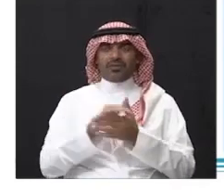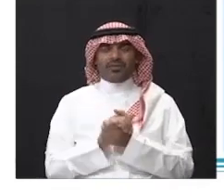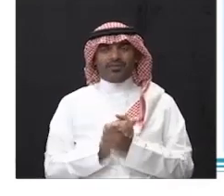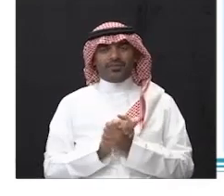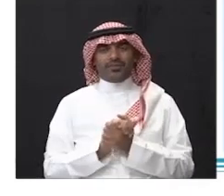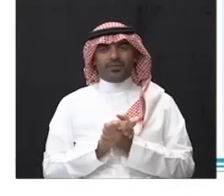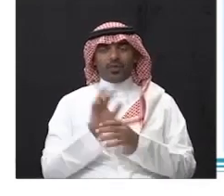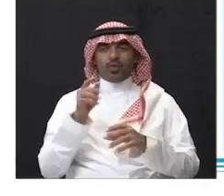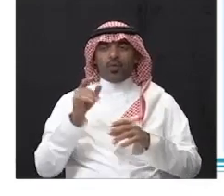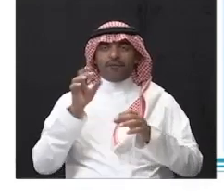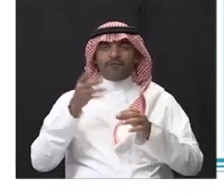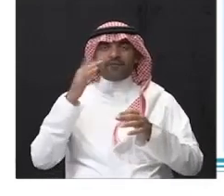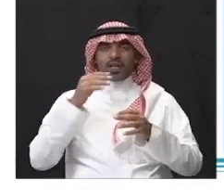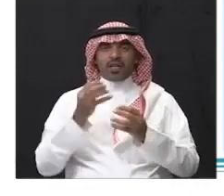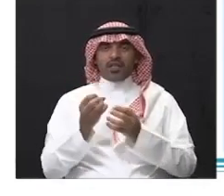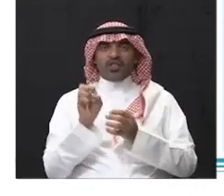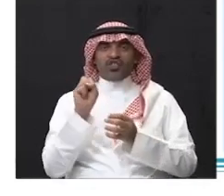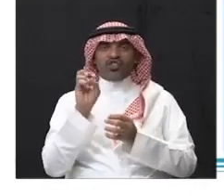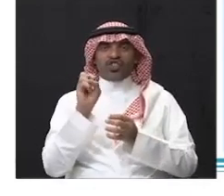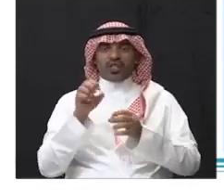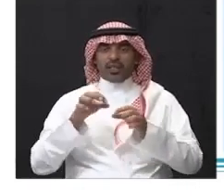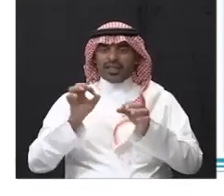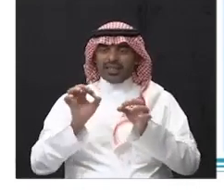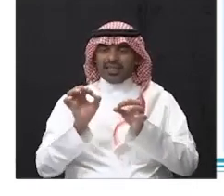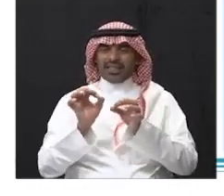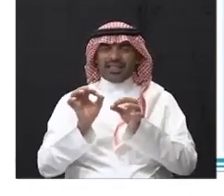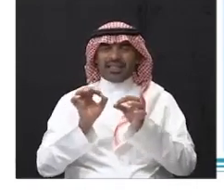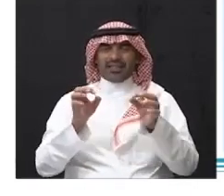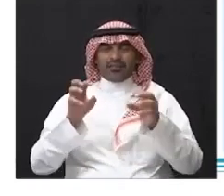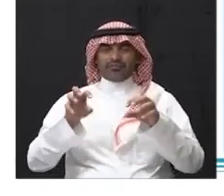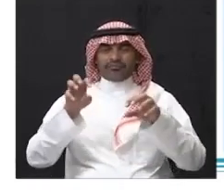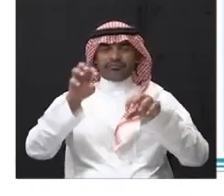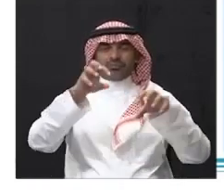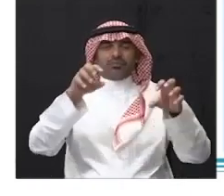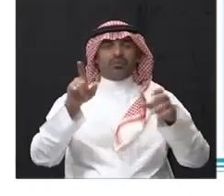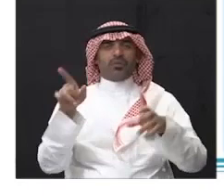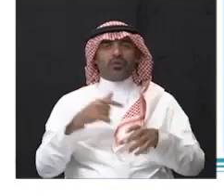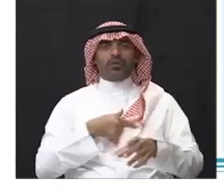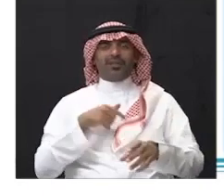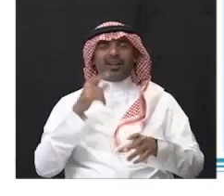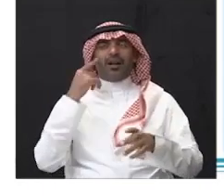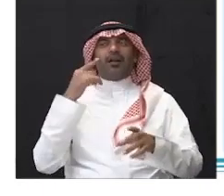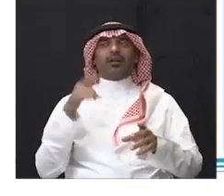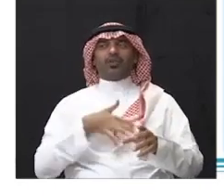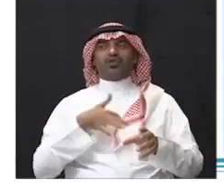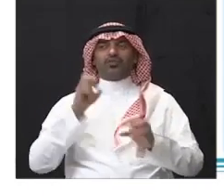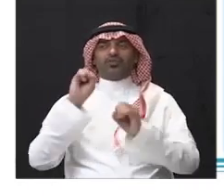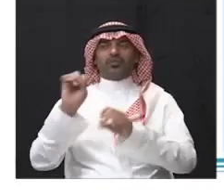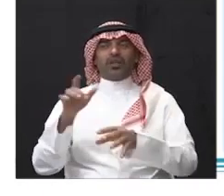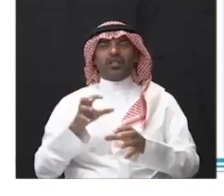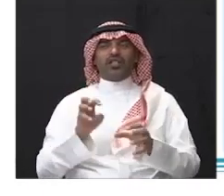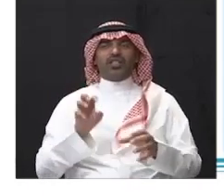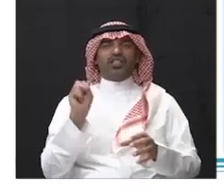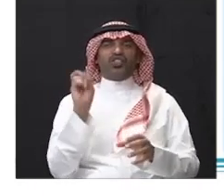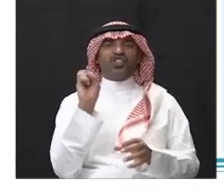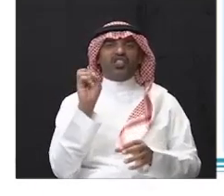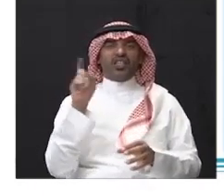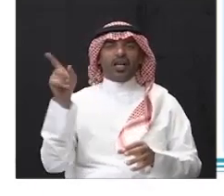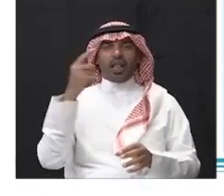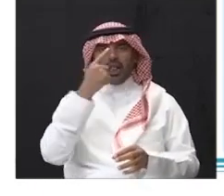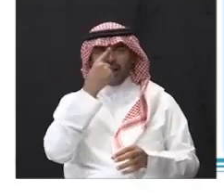التي اكتشفها جزر الهند، ثم عاد إلى إسبانيا، وفي العام نفسه أعاد